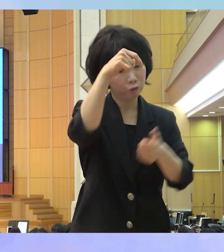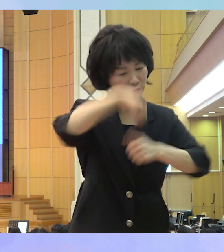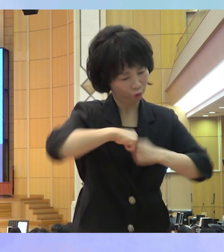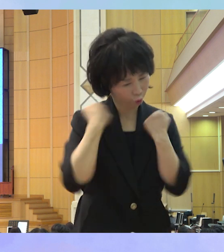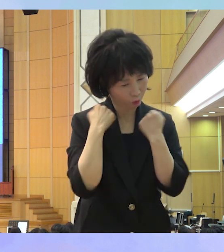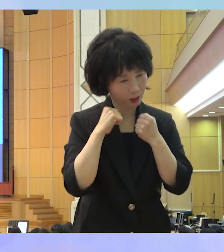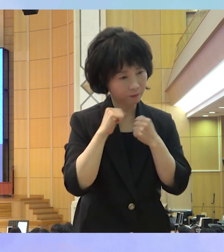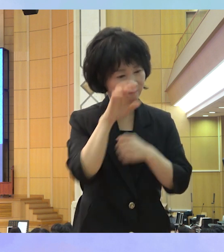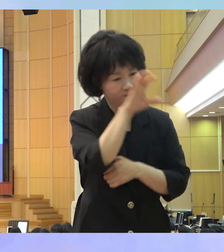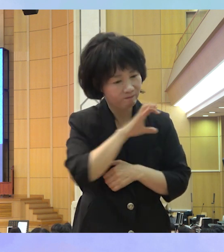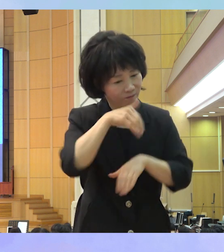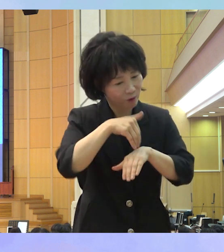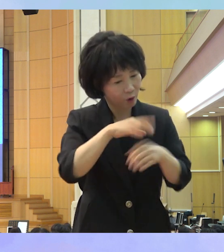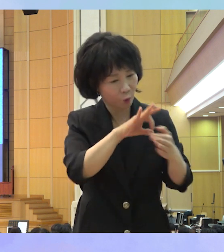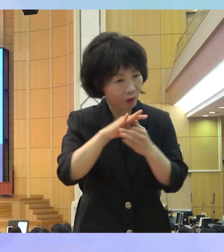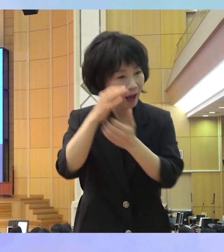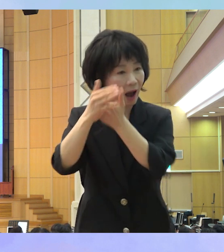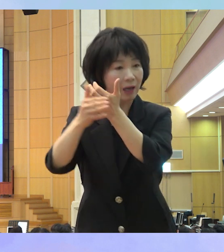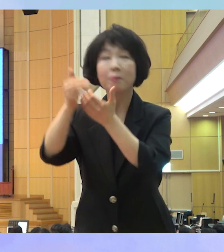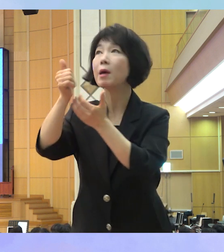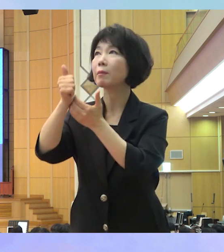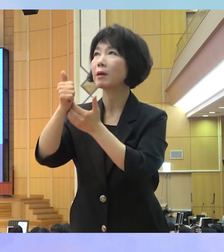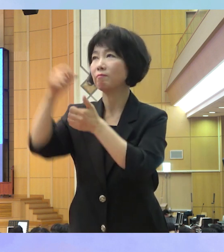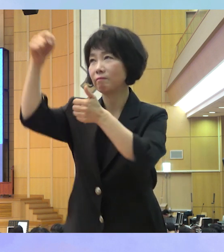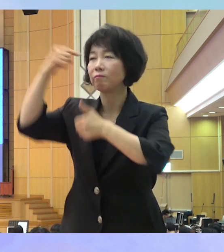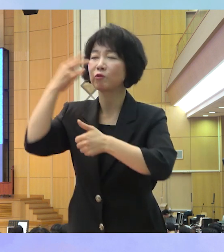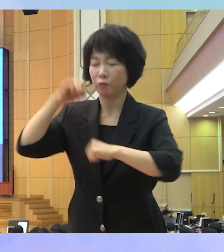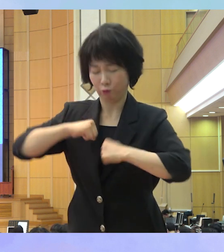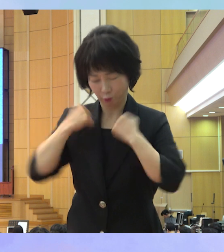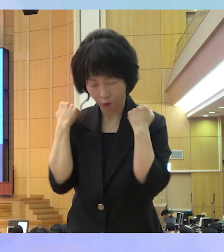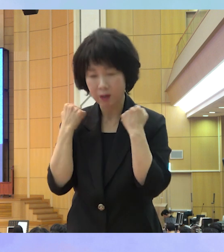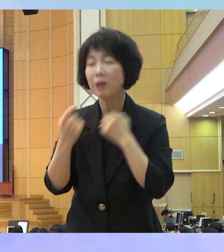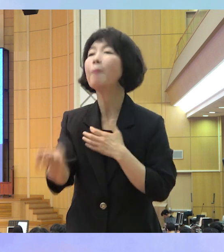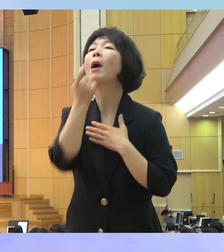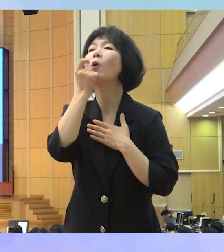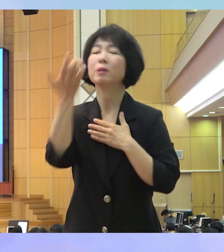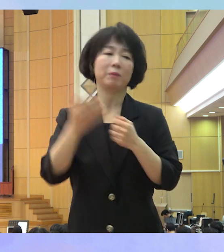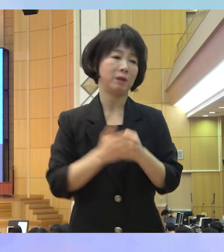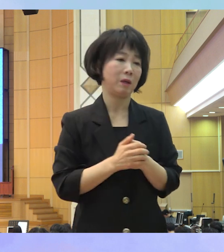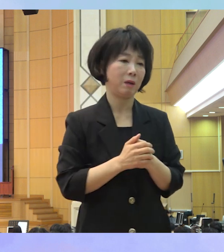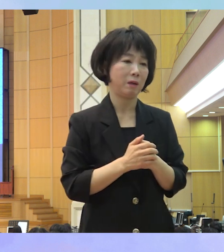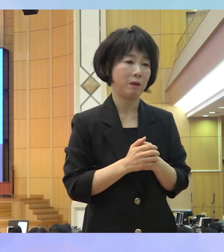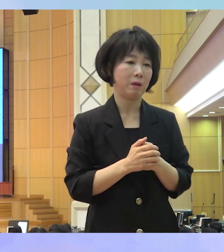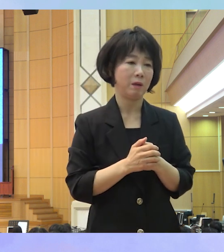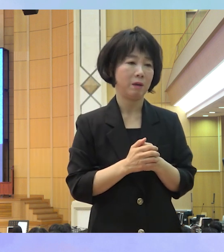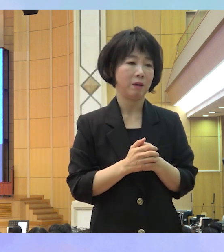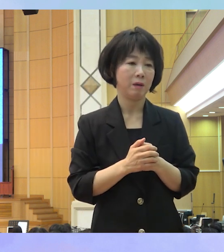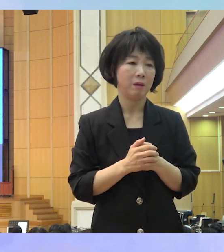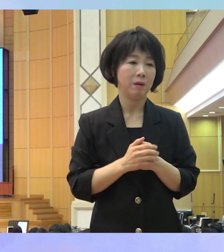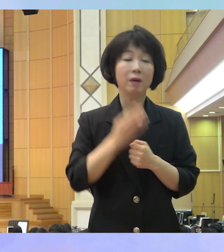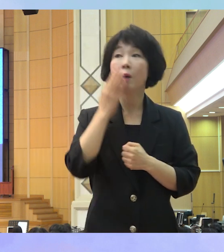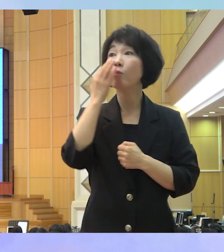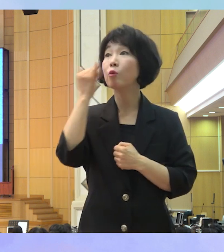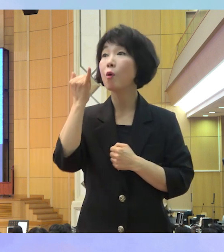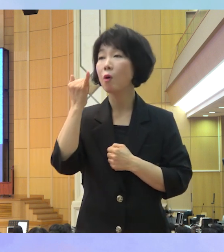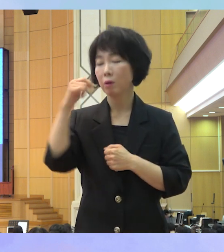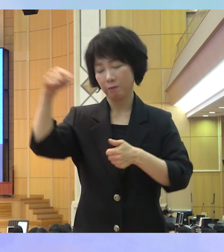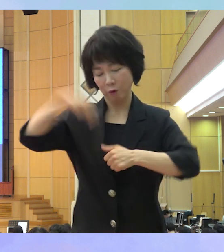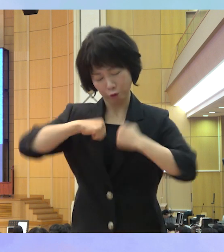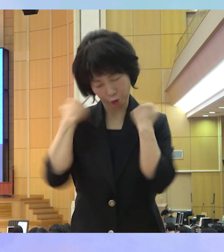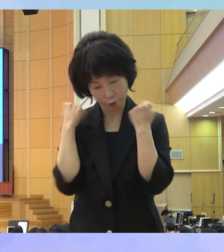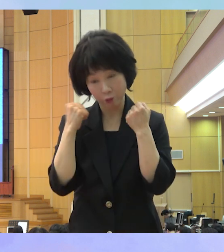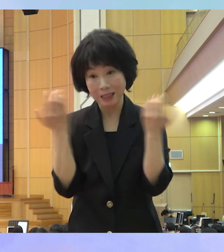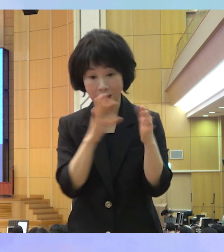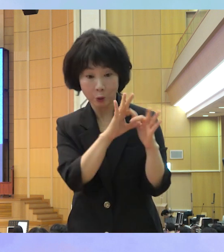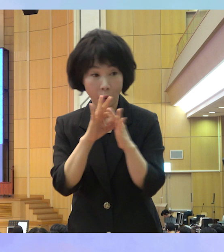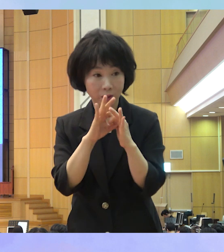통해서 하나님께 순종하는 것을 배우게 하시는 거거든요. 우리가 부모님께 순종하는 것을 통해서 또 그것을